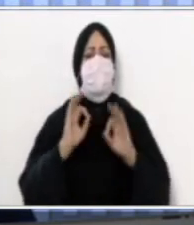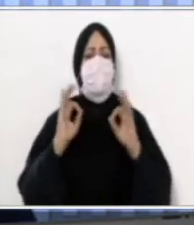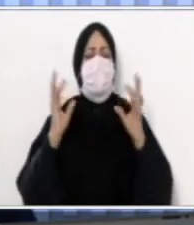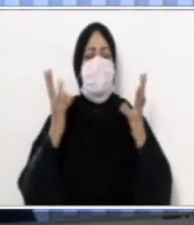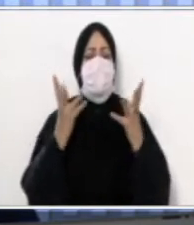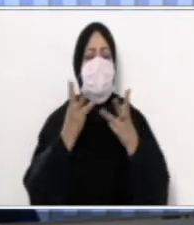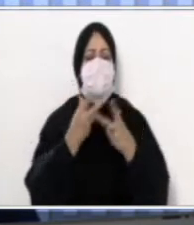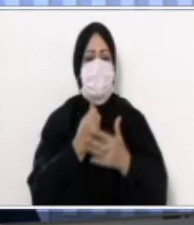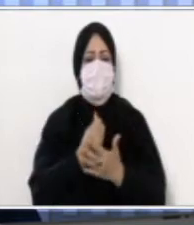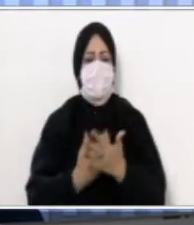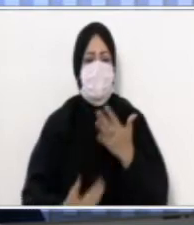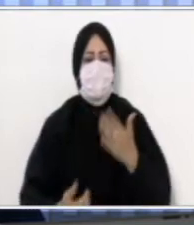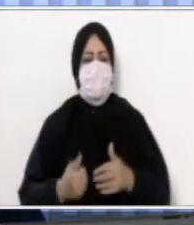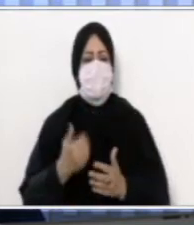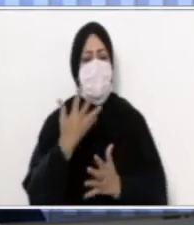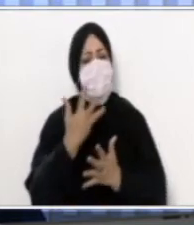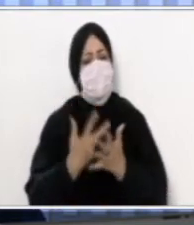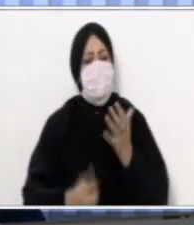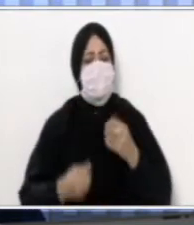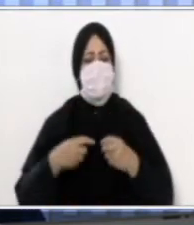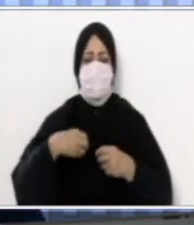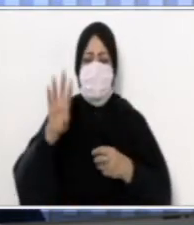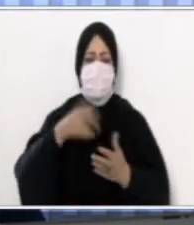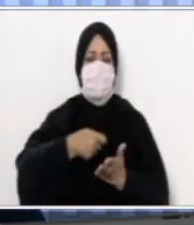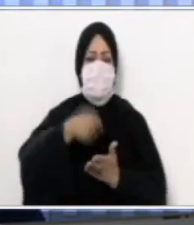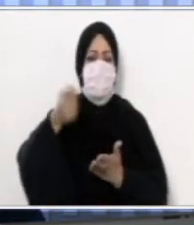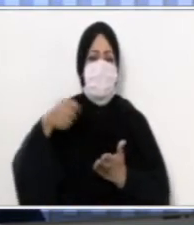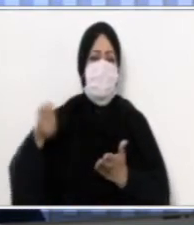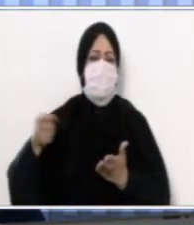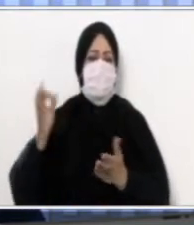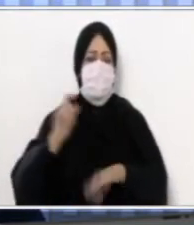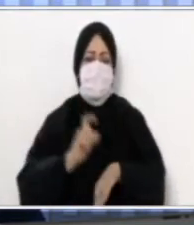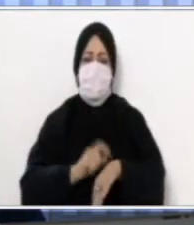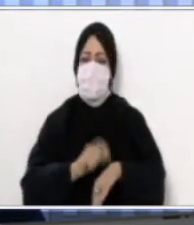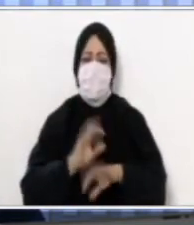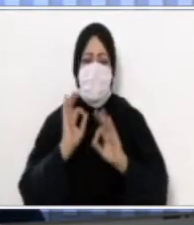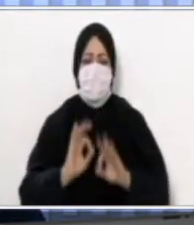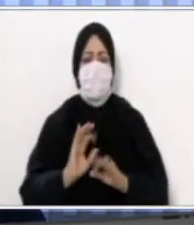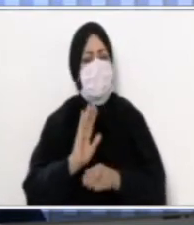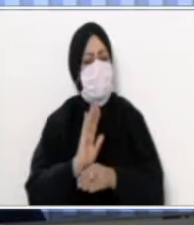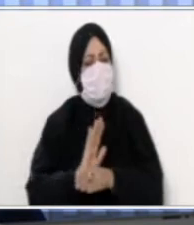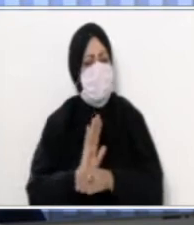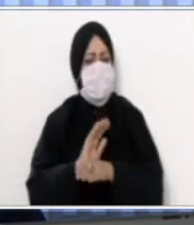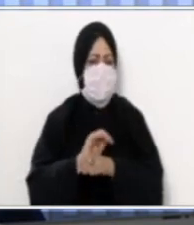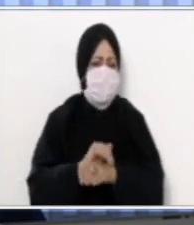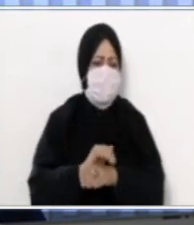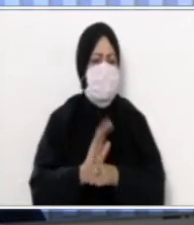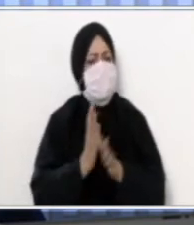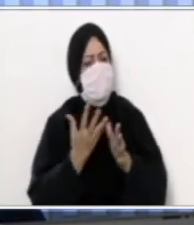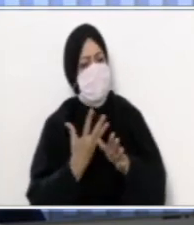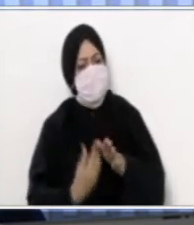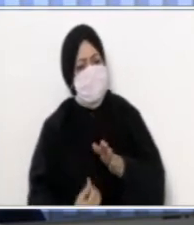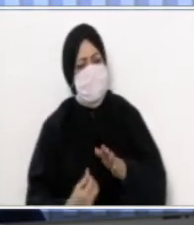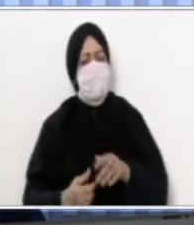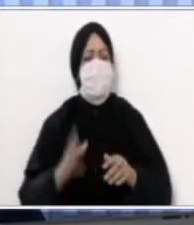في يعني بلدان في يعني وزعت في مدن ليبيا كلها. هذا التوقيت هو